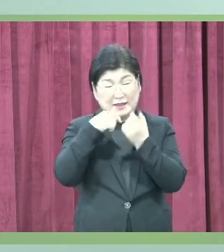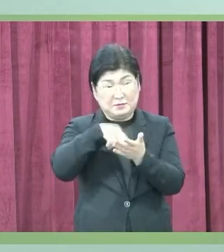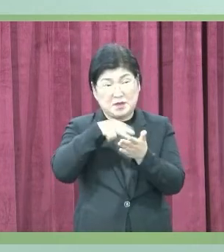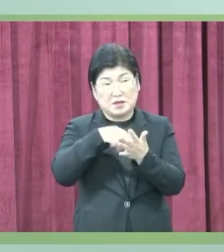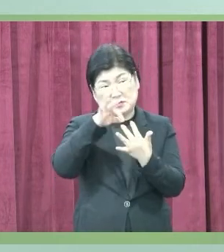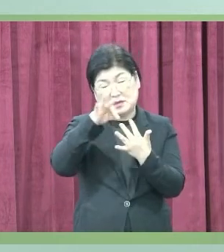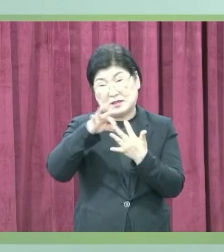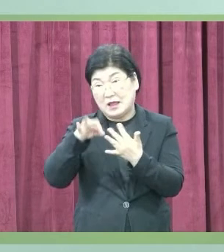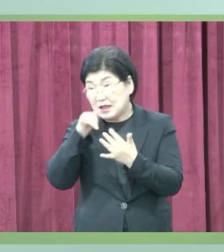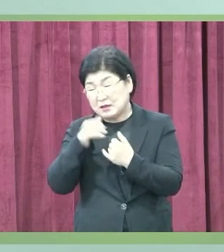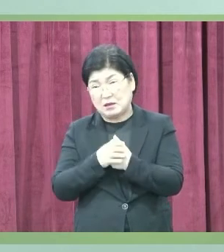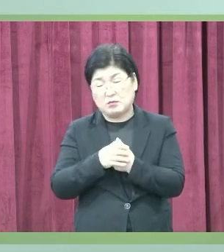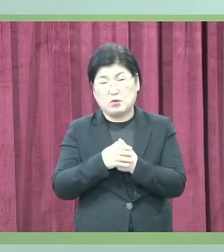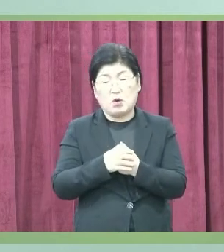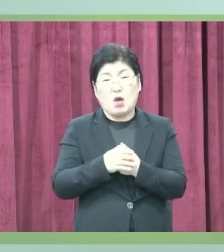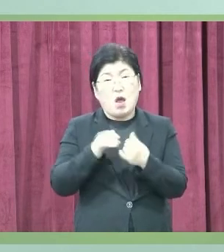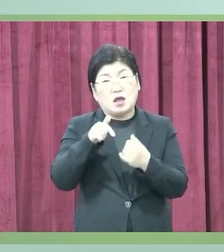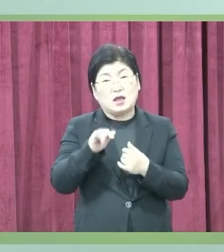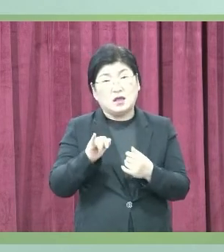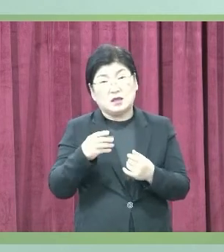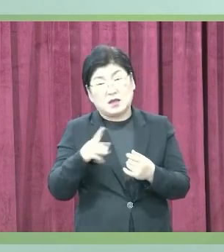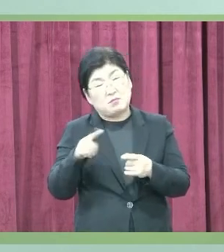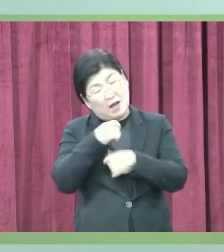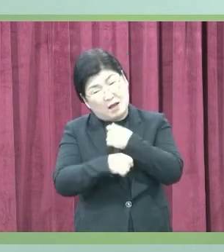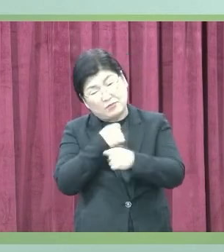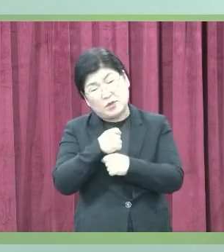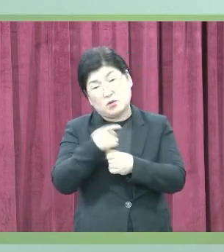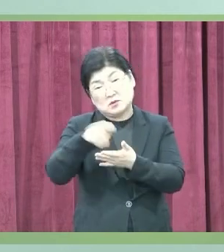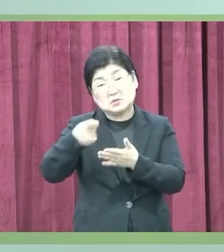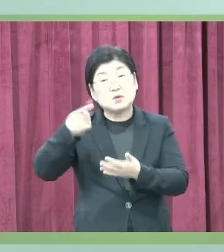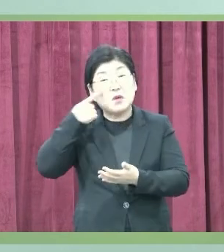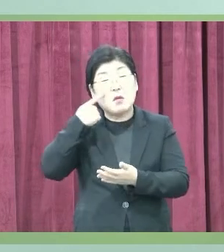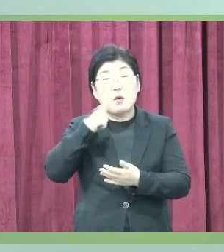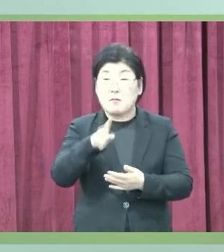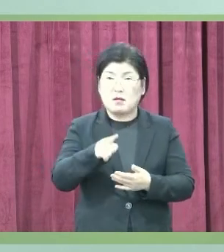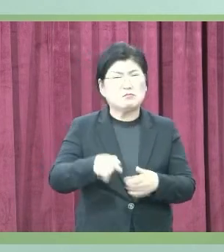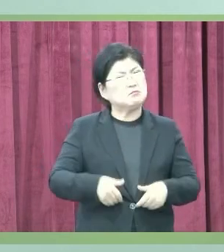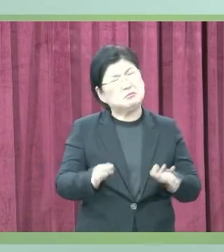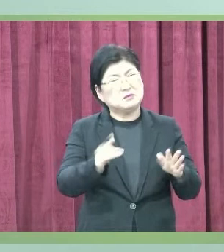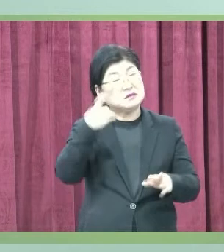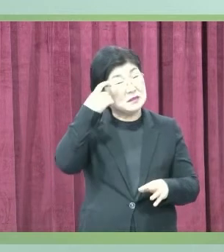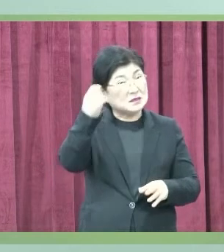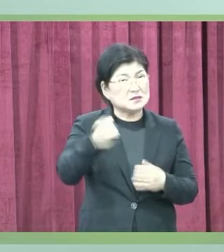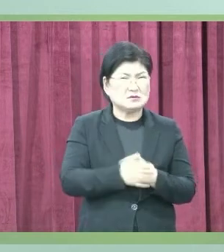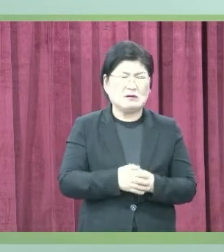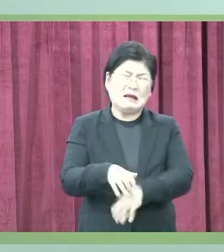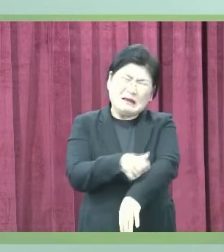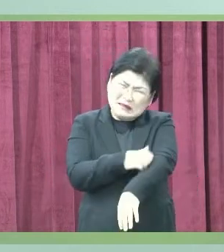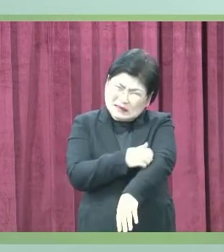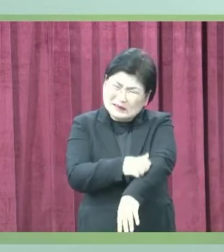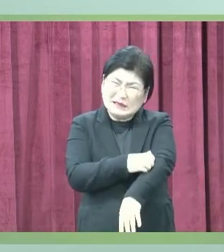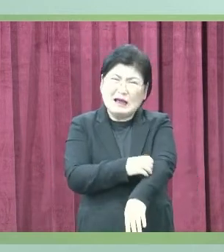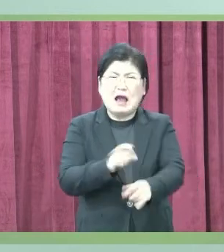있고요. 기타는 주관식으로 오픈형으로 질문을 했습니다. 그랬더니 필요성을 못 느낀다, 또 귀찮다,